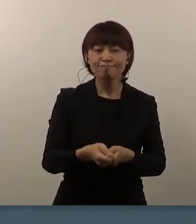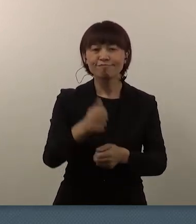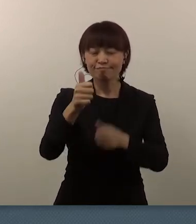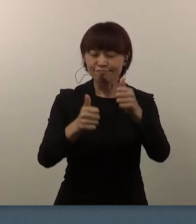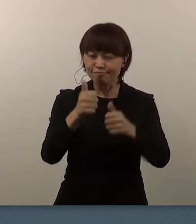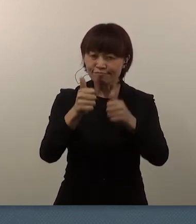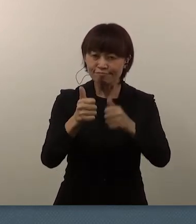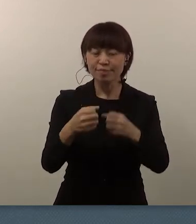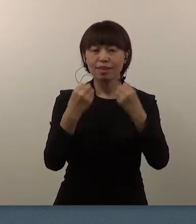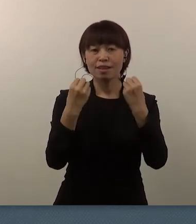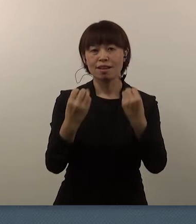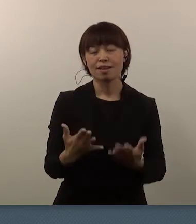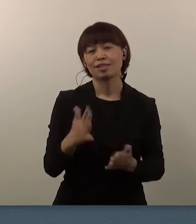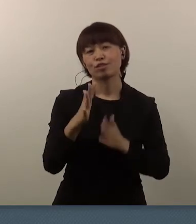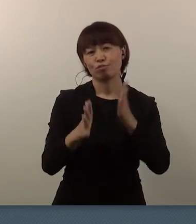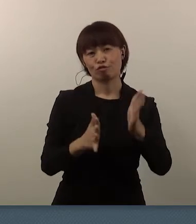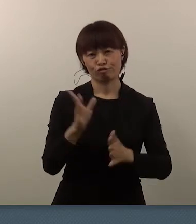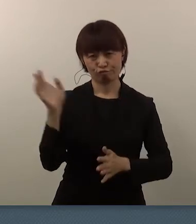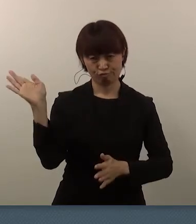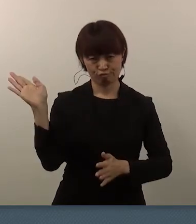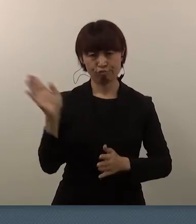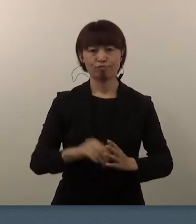ーツであります。